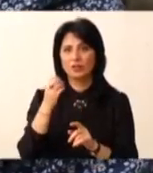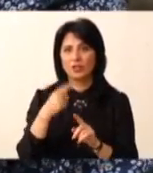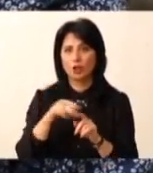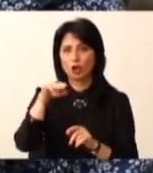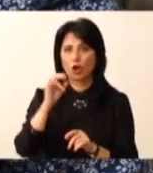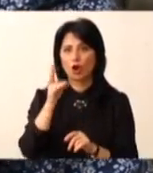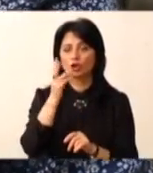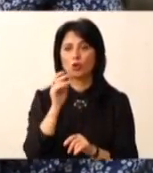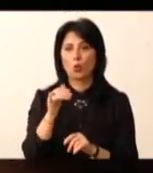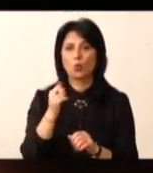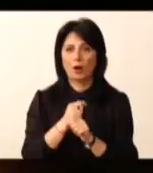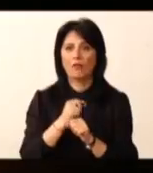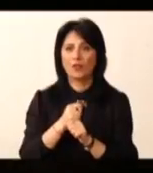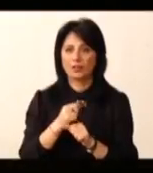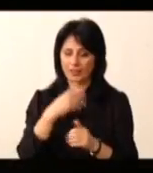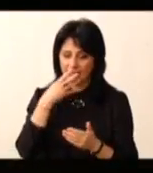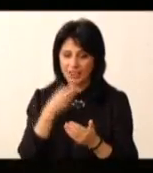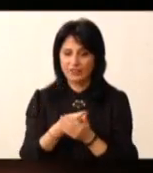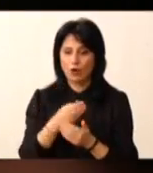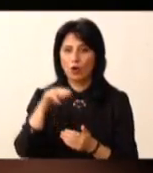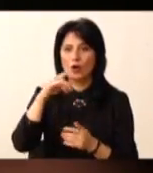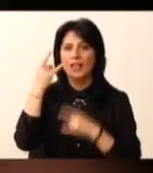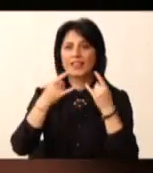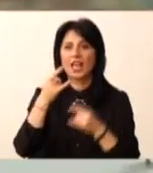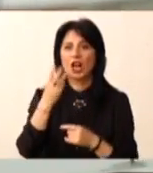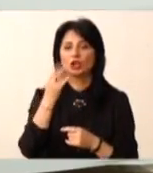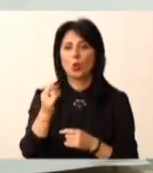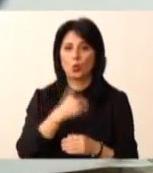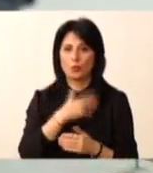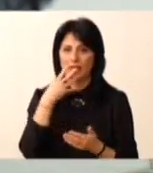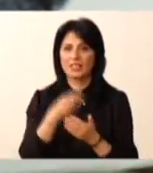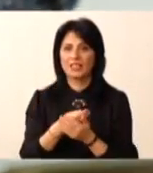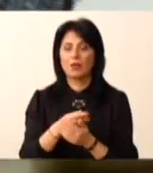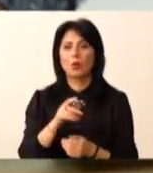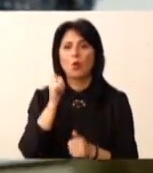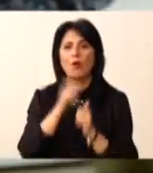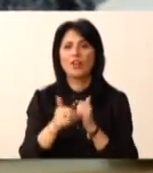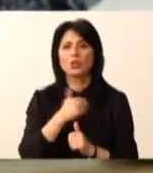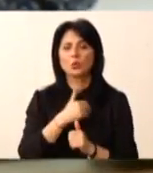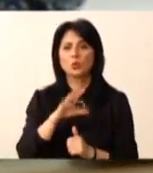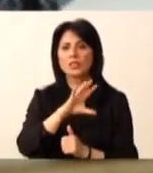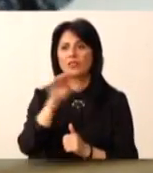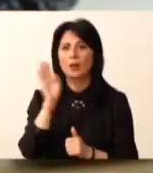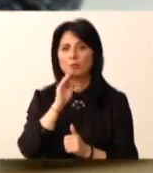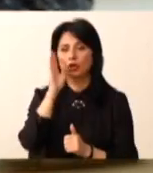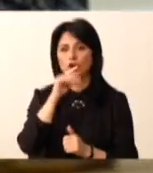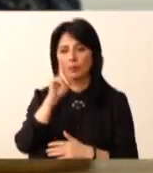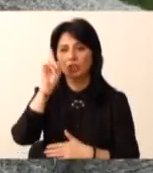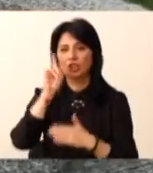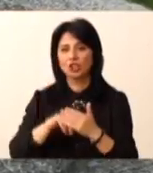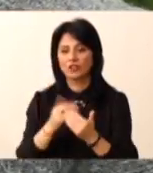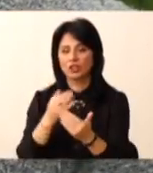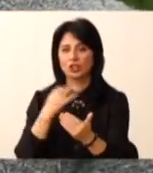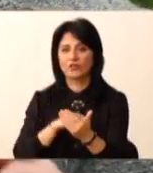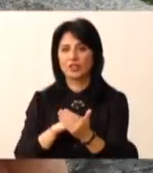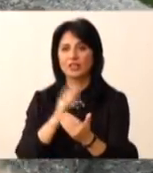ჩოხშოუ გავაკეთო. ჩემი საკუთარი წერე ტოქშოუ მინდა. ყოველთვის უნდა ყველა მშობელს ჯეროდეს